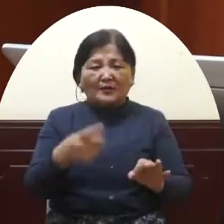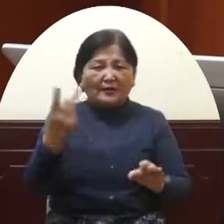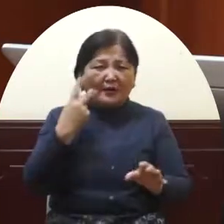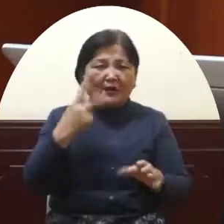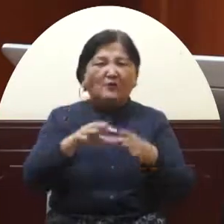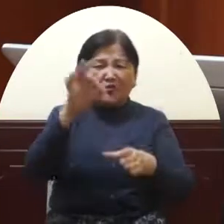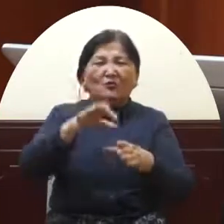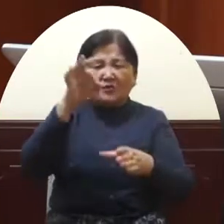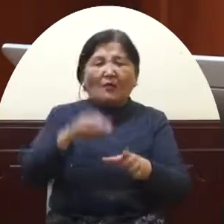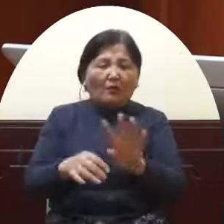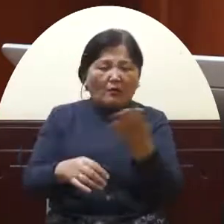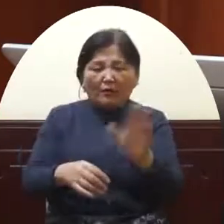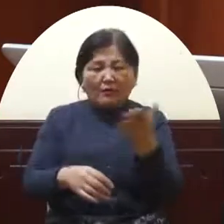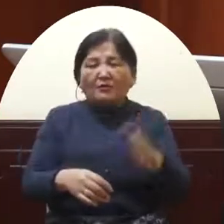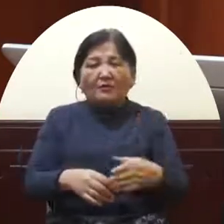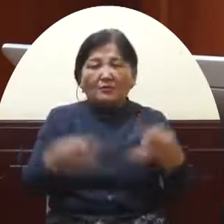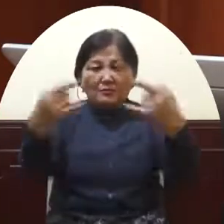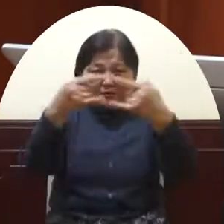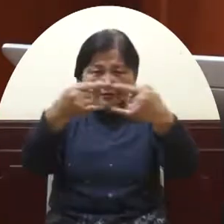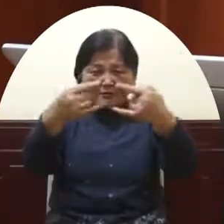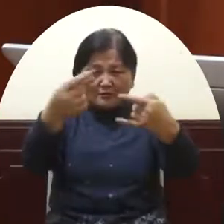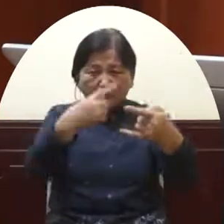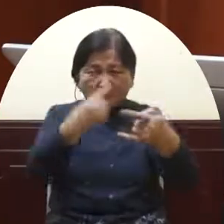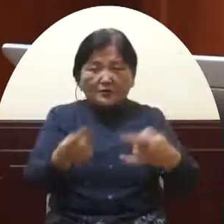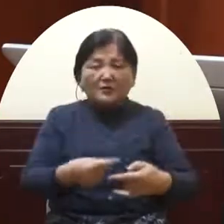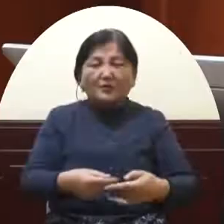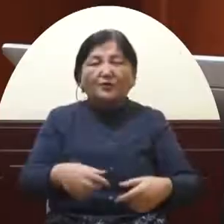Ийм болтол нь биднийг одоо хүчрхийлдэг гэсэн үг сонгогчдыг.